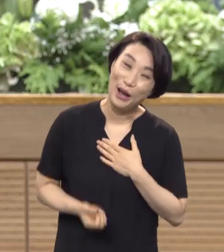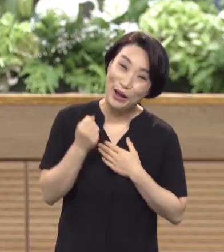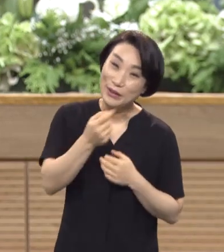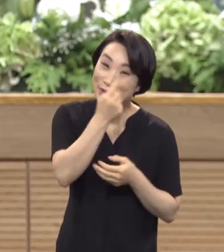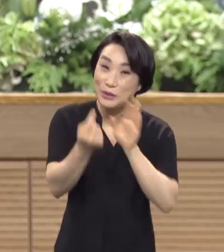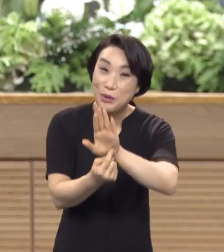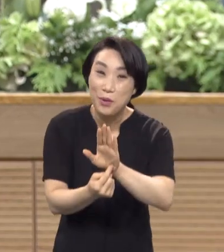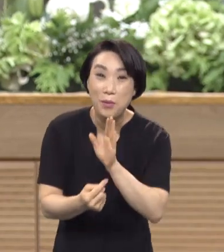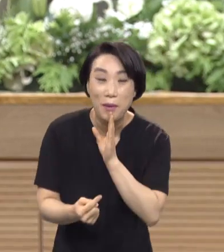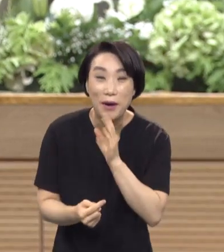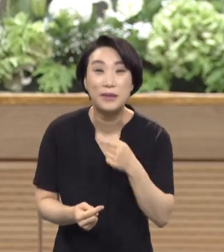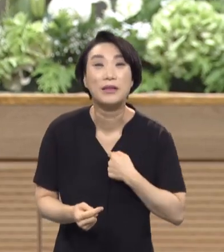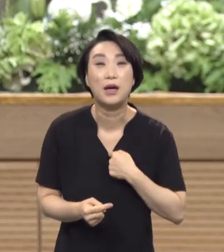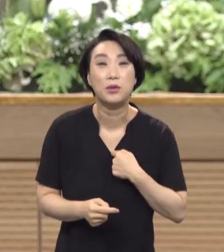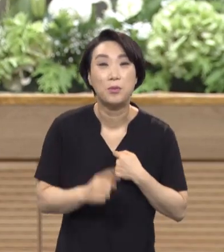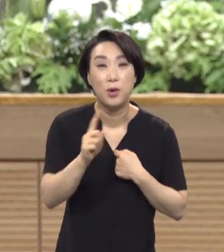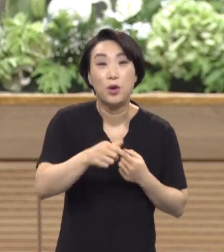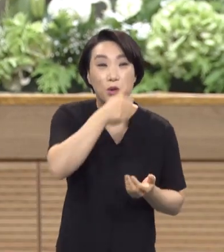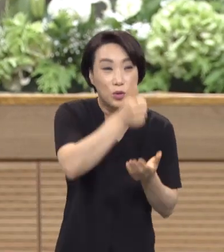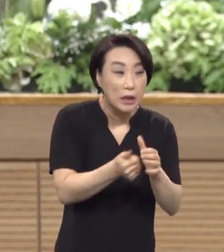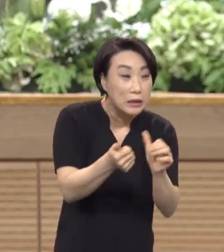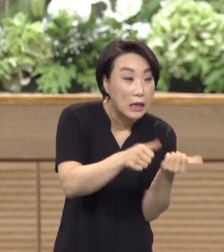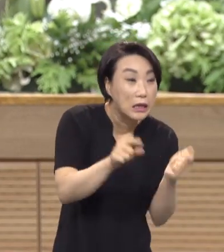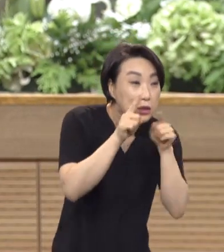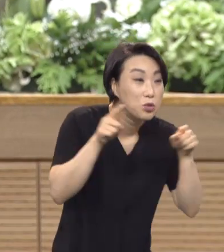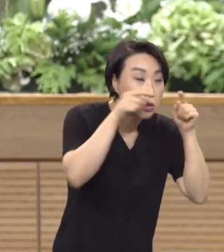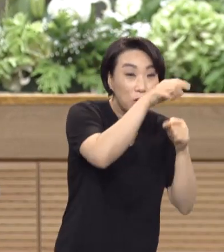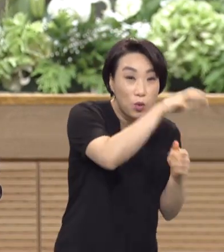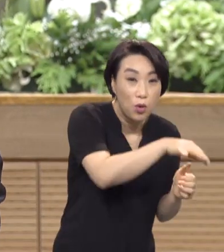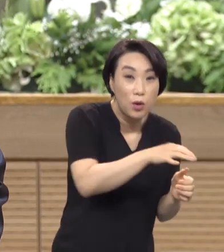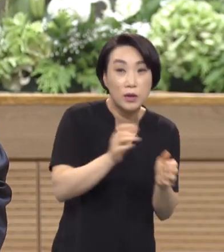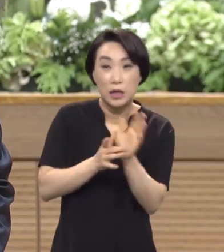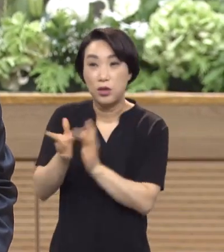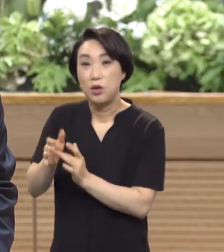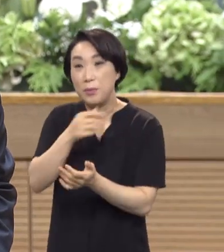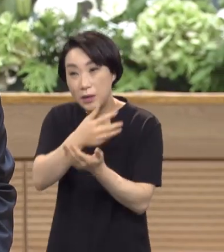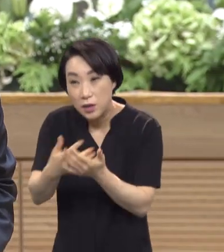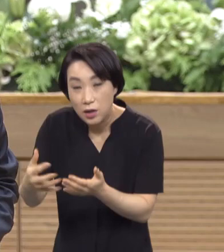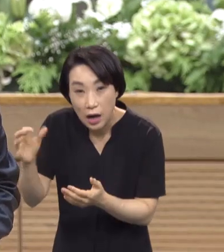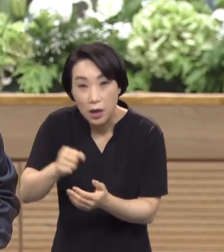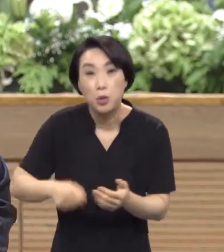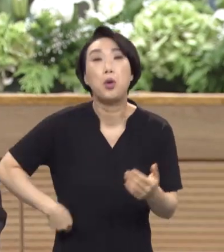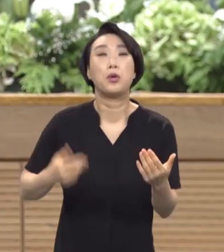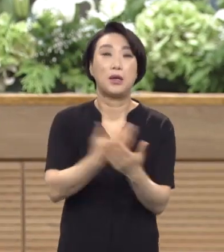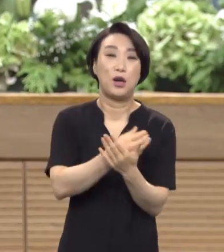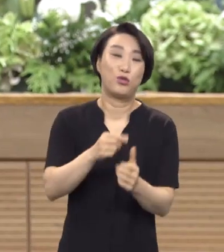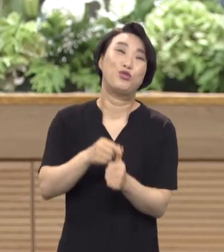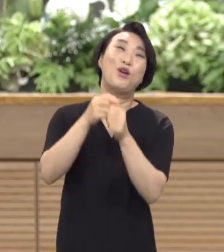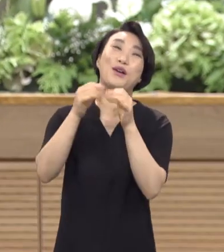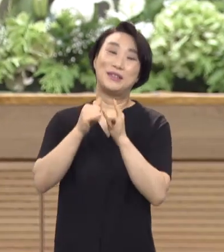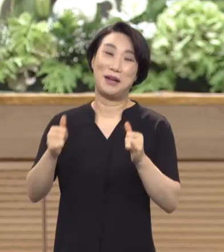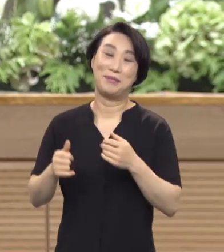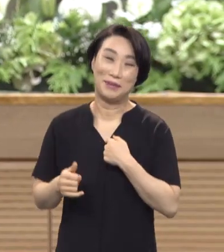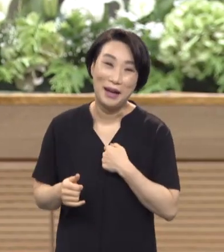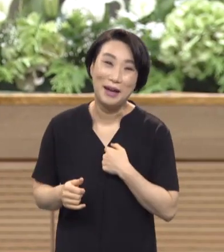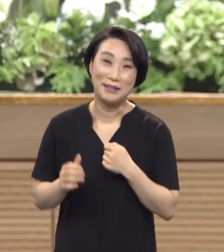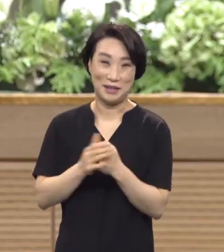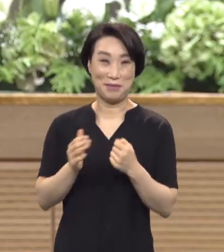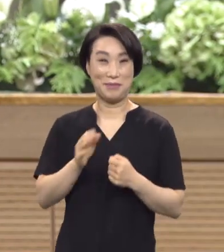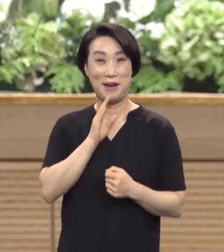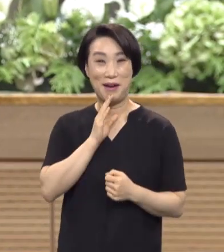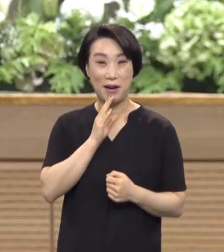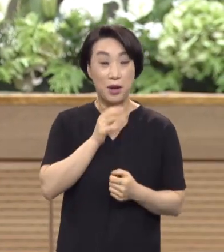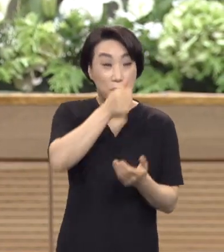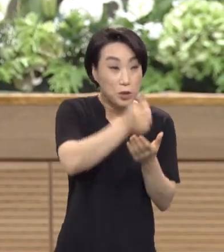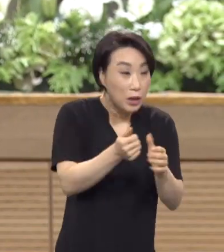증거는 자기도 죄와 사망과 지옥에서 예수 흘린 피로 회개하고 구원 받았기 때문에